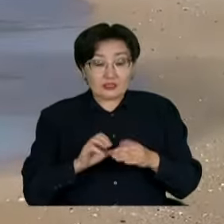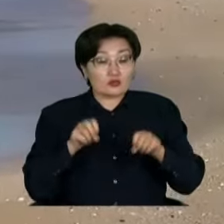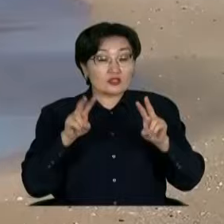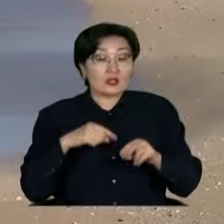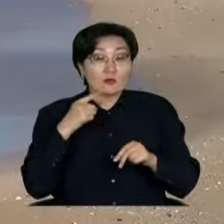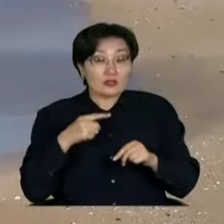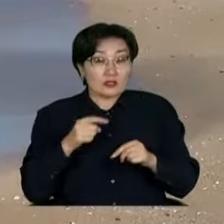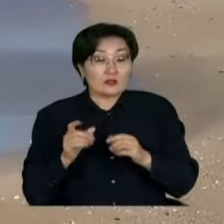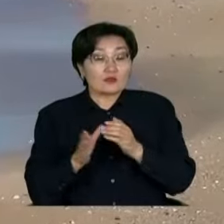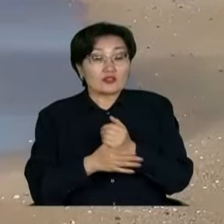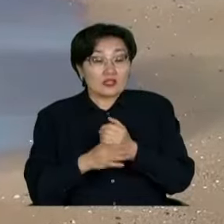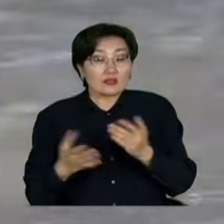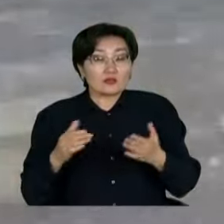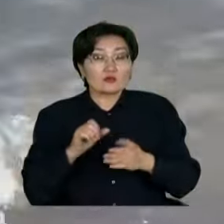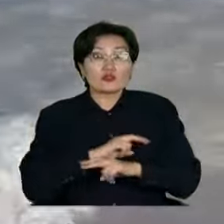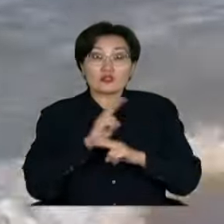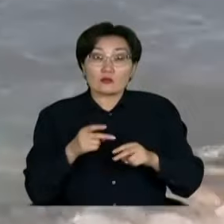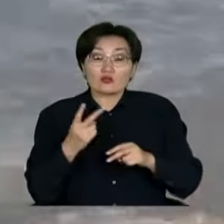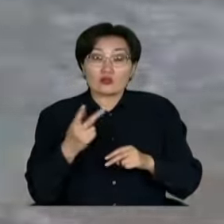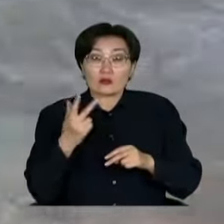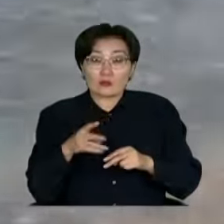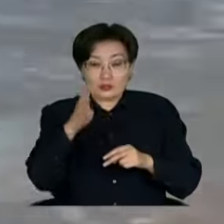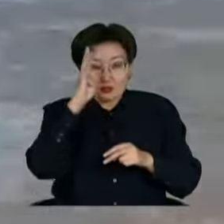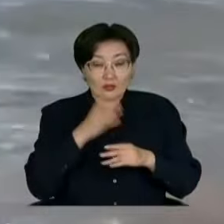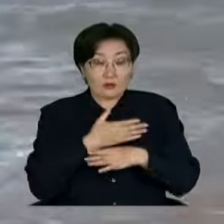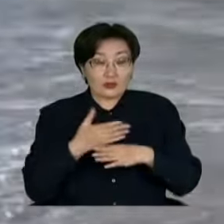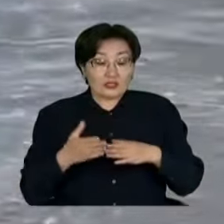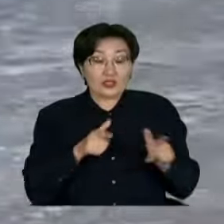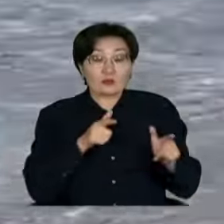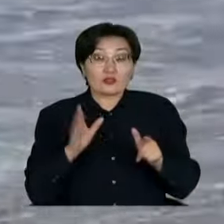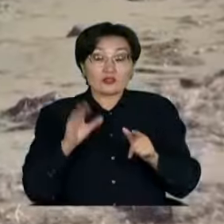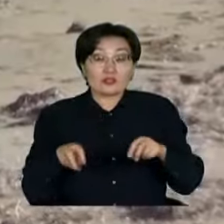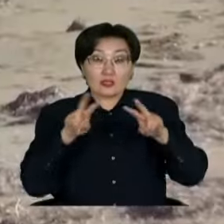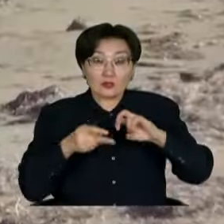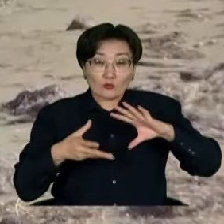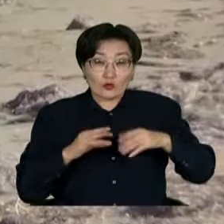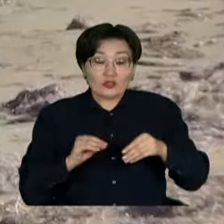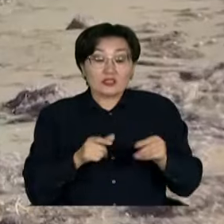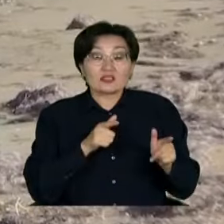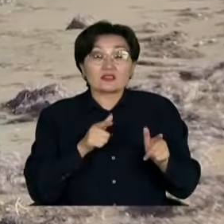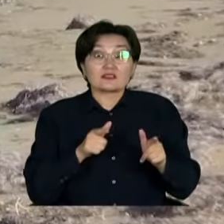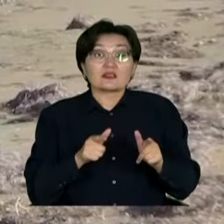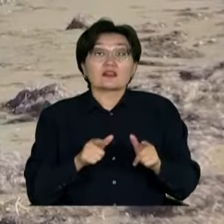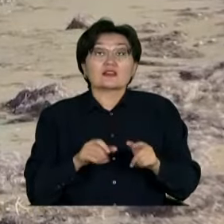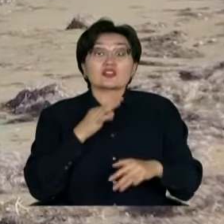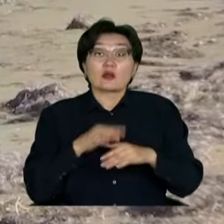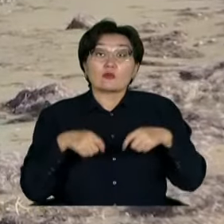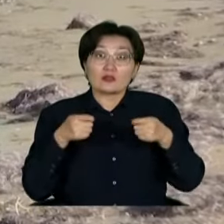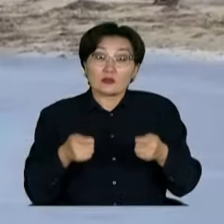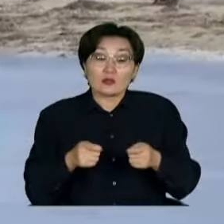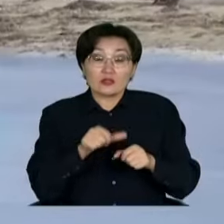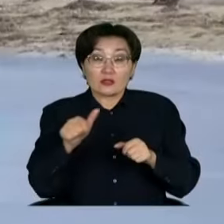Сарапшылардың айтуынша итбалықтардың неден өлгенін 3-4 айдан кейін шығатын сараптама қорытындысы анықтайды. Есте болса, Каспий теңізі